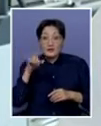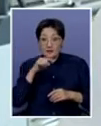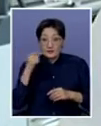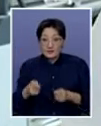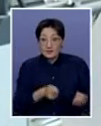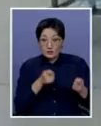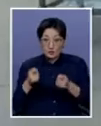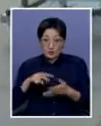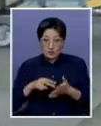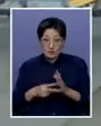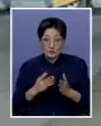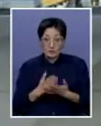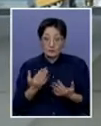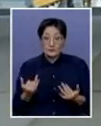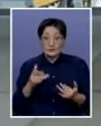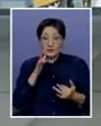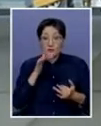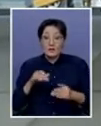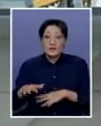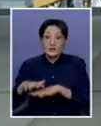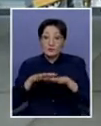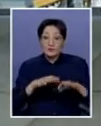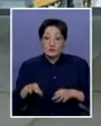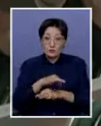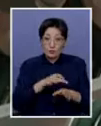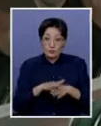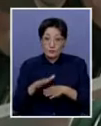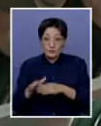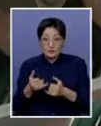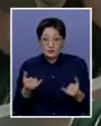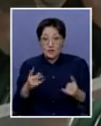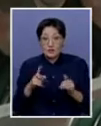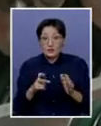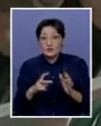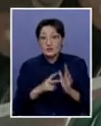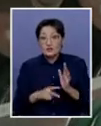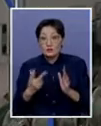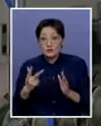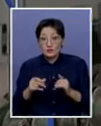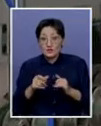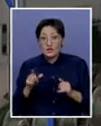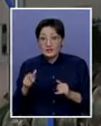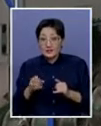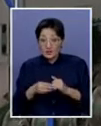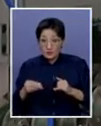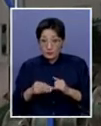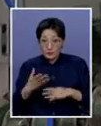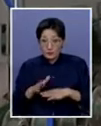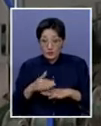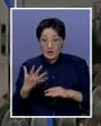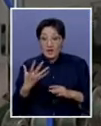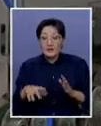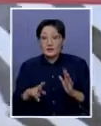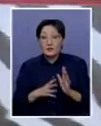тасымалдауды жоспарлап отырмыз. Бүгінгі таңда инвестициялық жобаларды жүзеге асыру үшін 273 гектар жер бөлінген, қазір оның тек